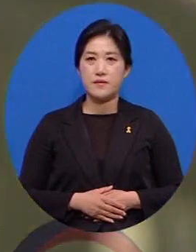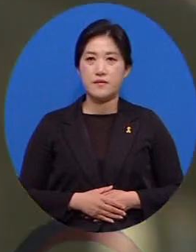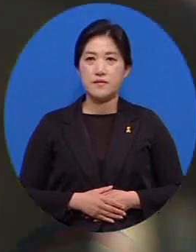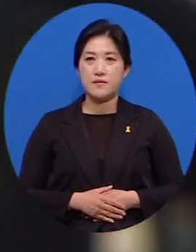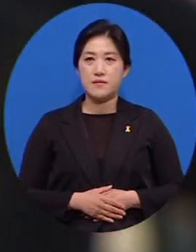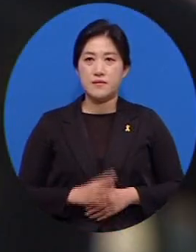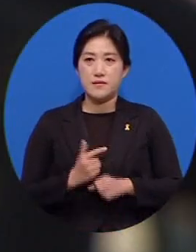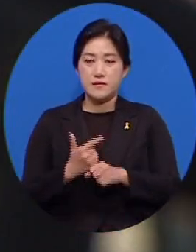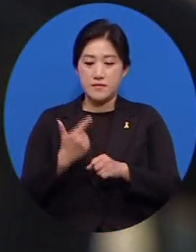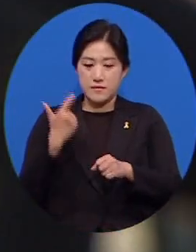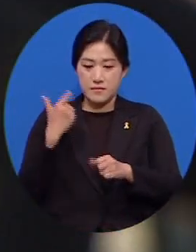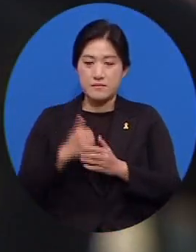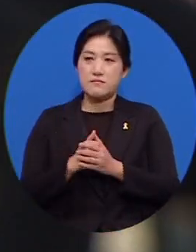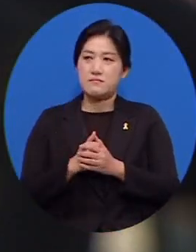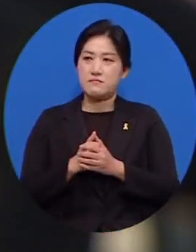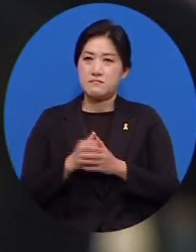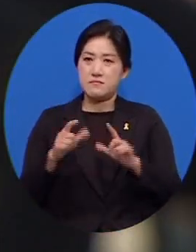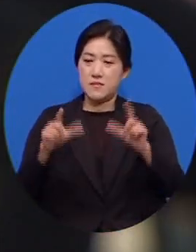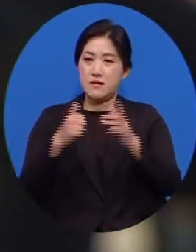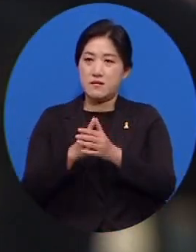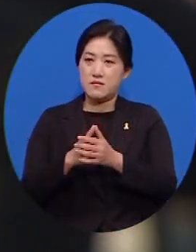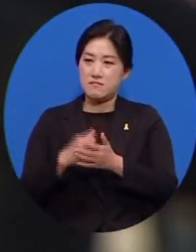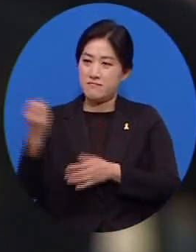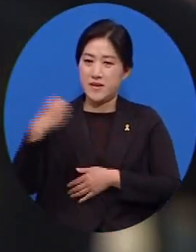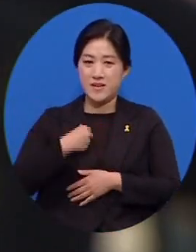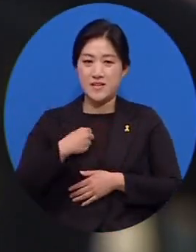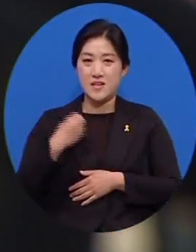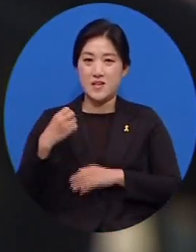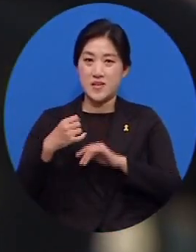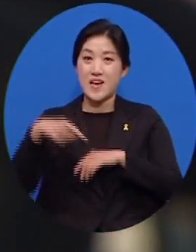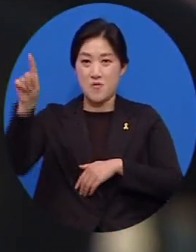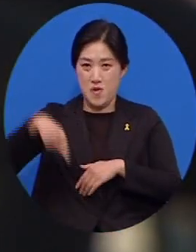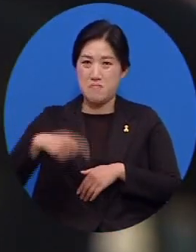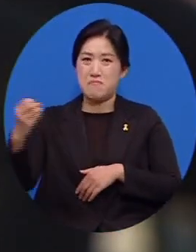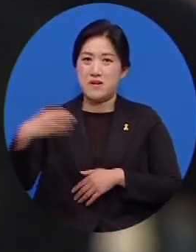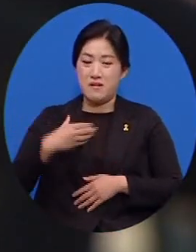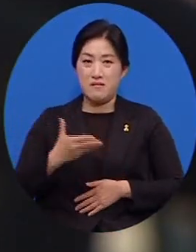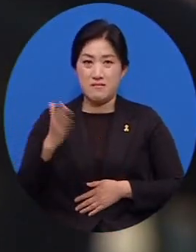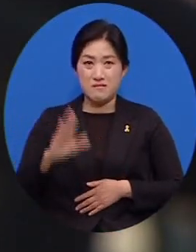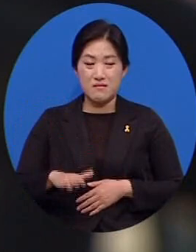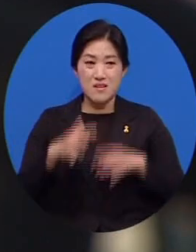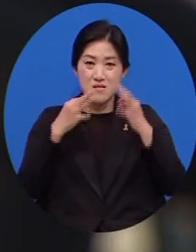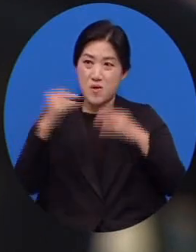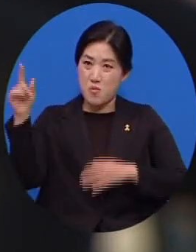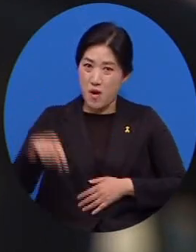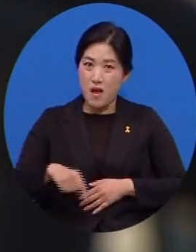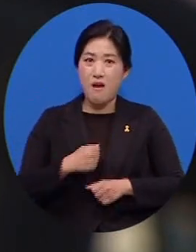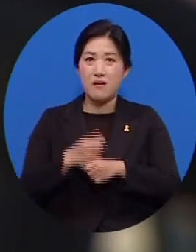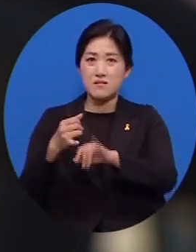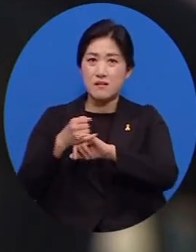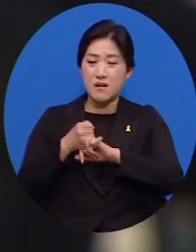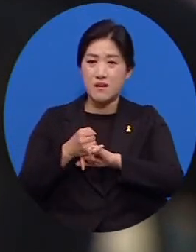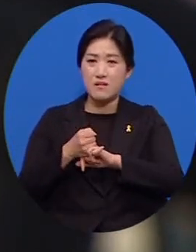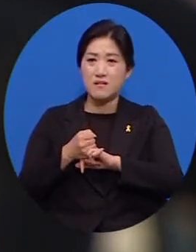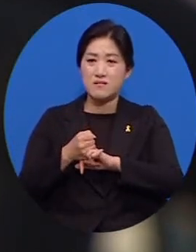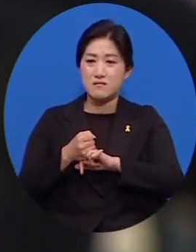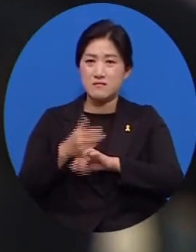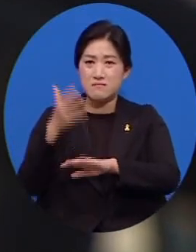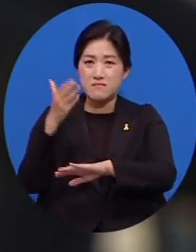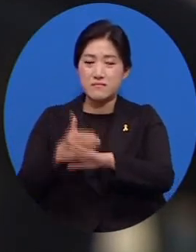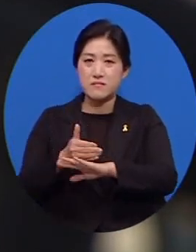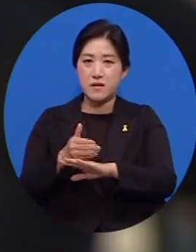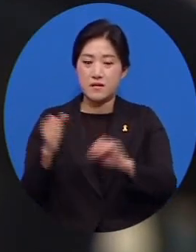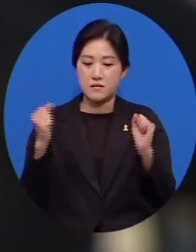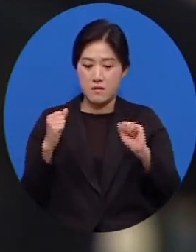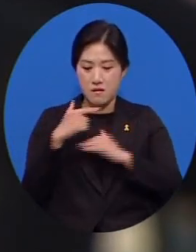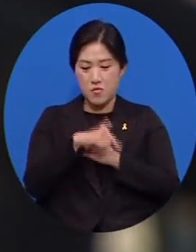6년 전 그날 우리 아이는 분명히 돌아오겠다고 했습니다. 그런데 금요일에 오겠다던 아이가 차가운 죽음이 되어